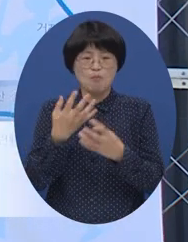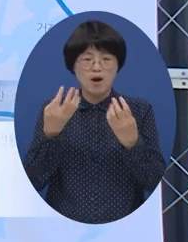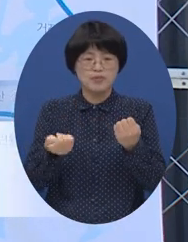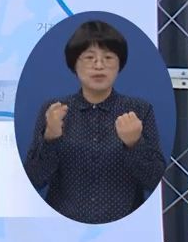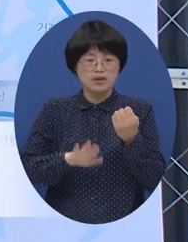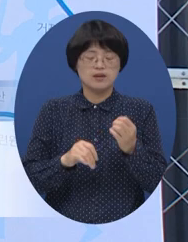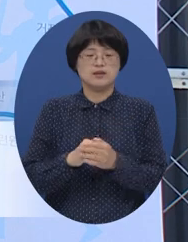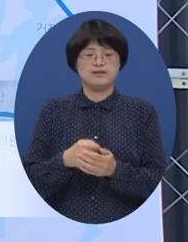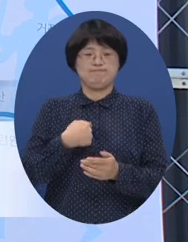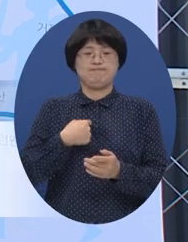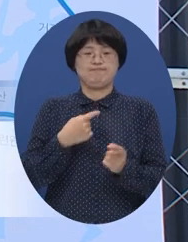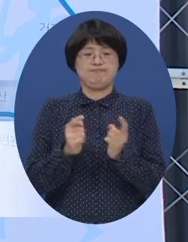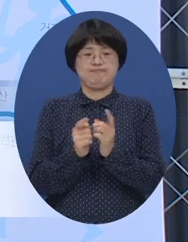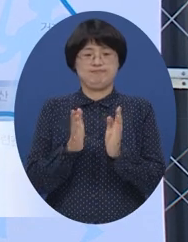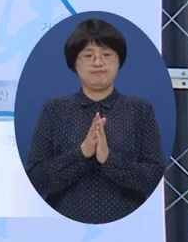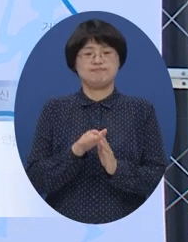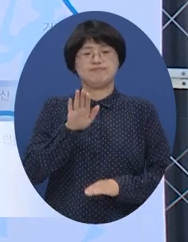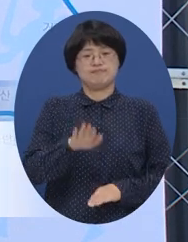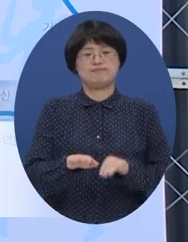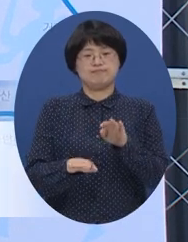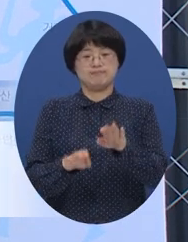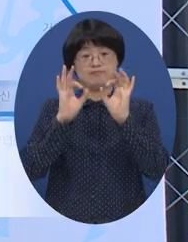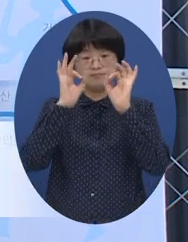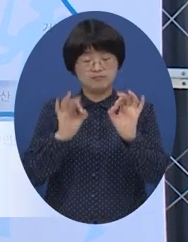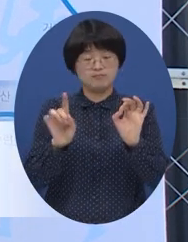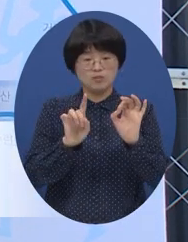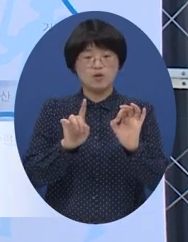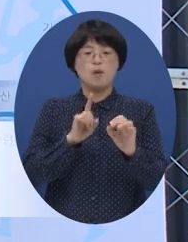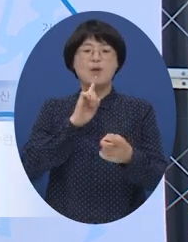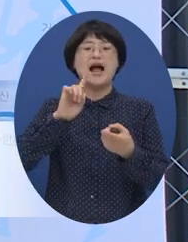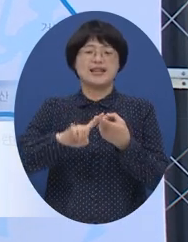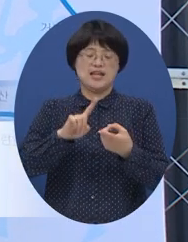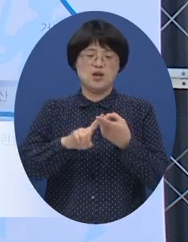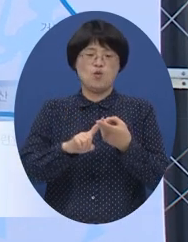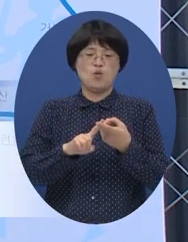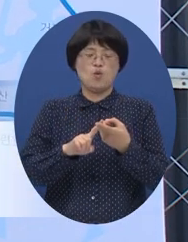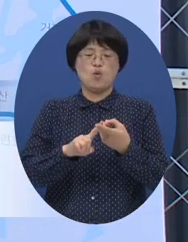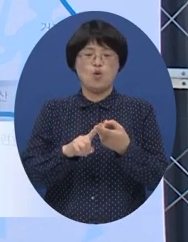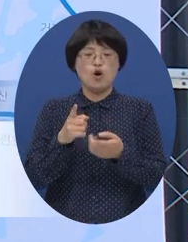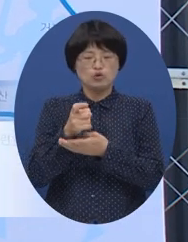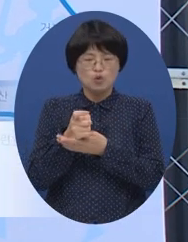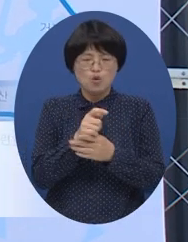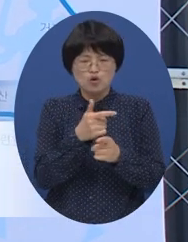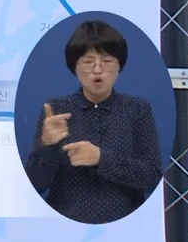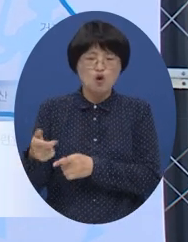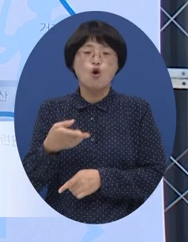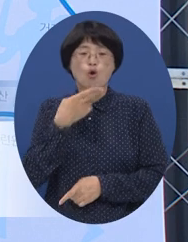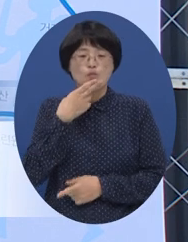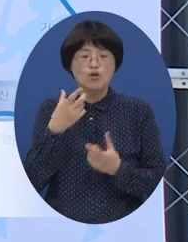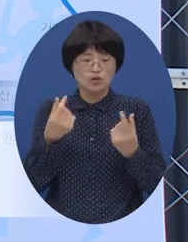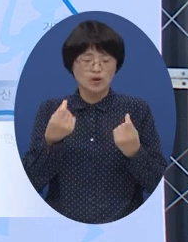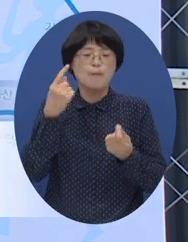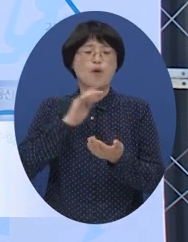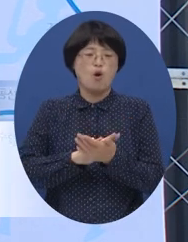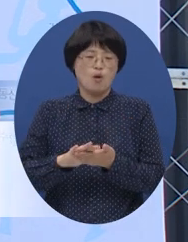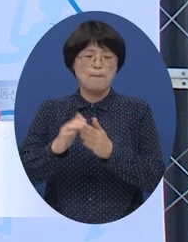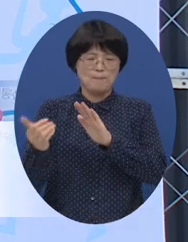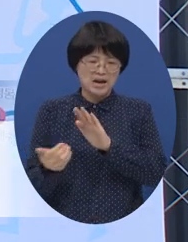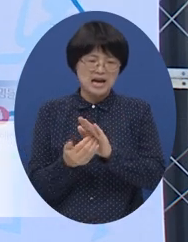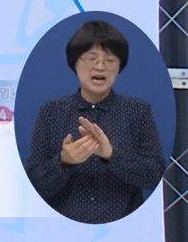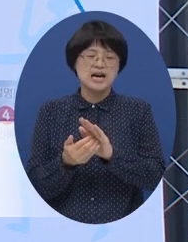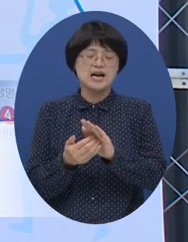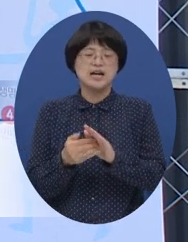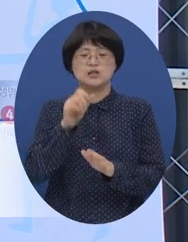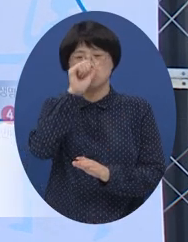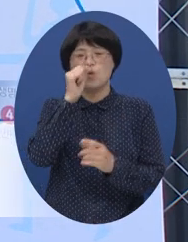막상 이렇게 한 발 한 발 내디르면서 이제 진짜 말 그대로 비무장지대처럼 이제 평화를 이룩했으면